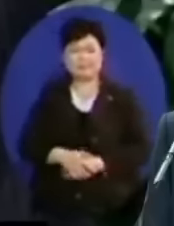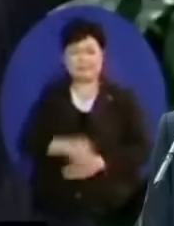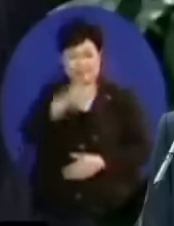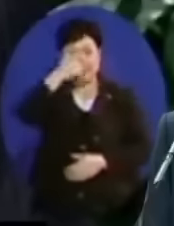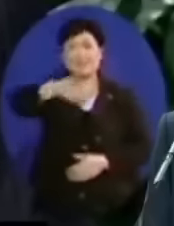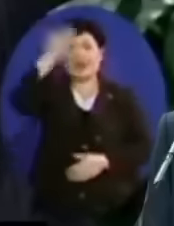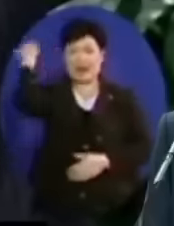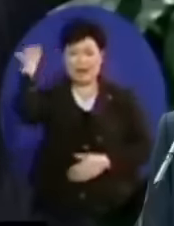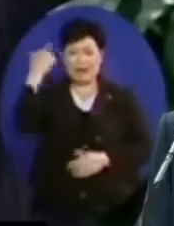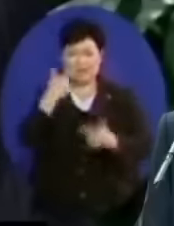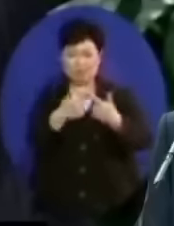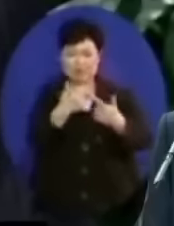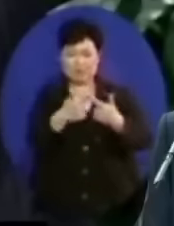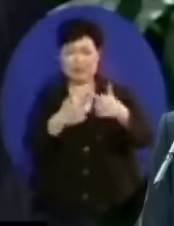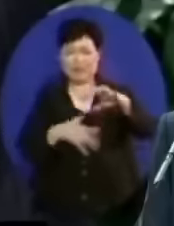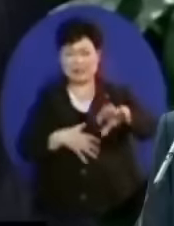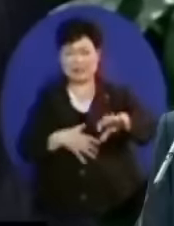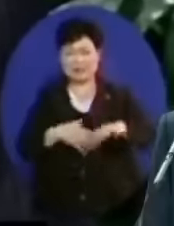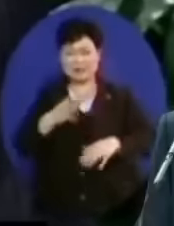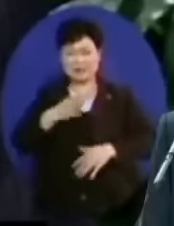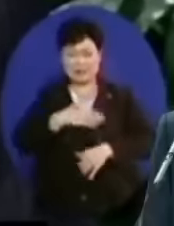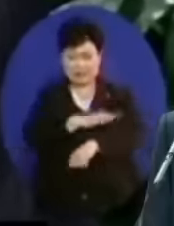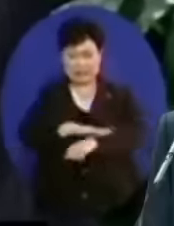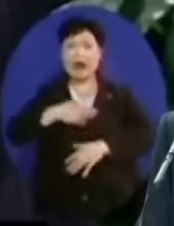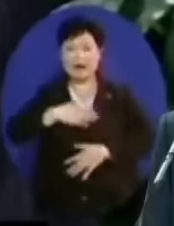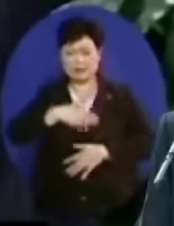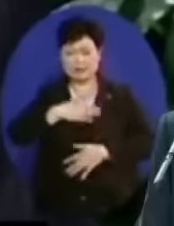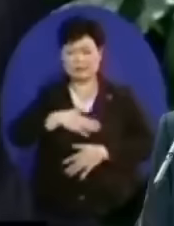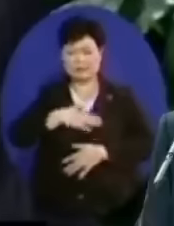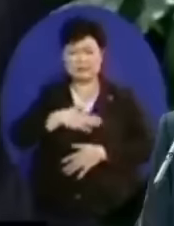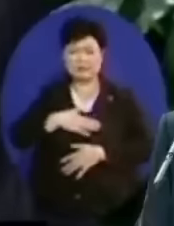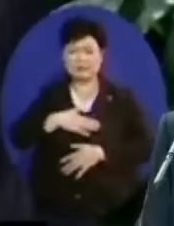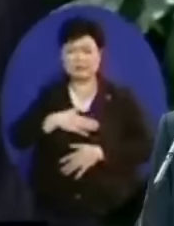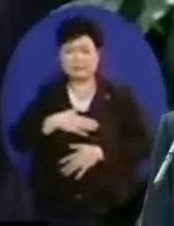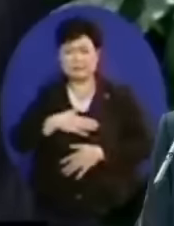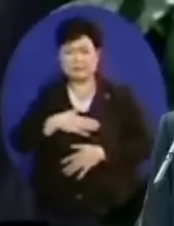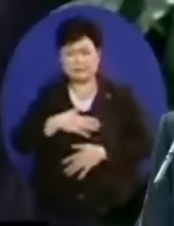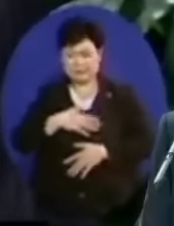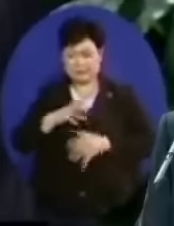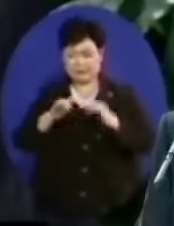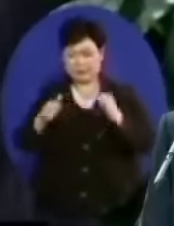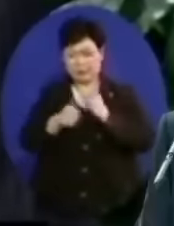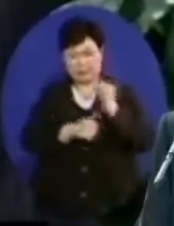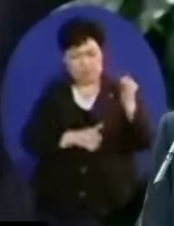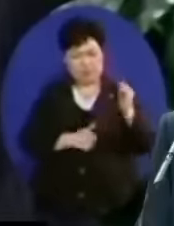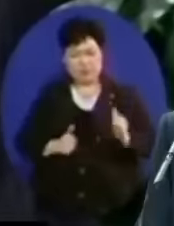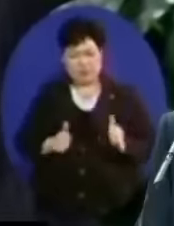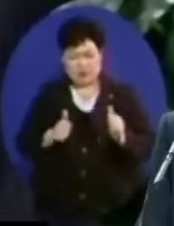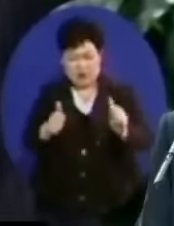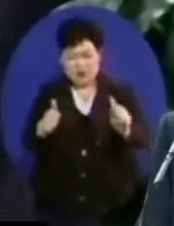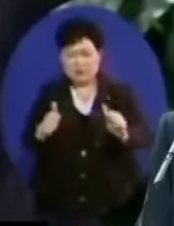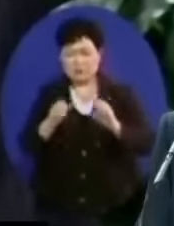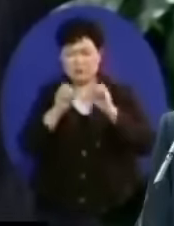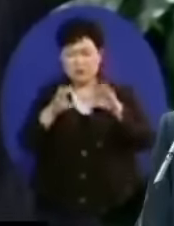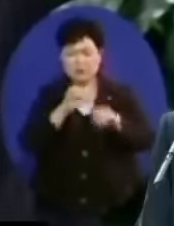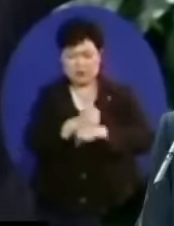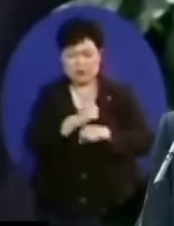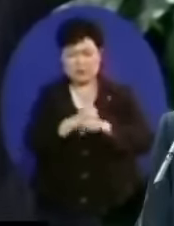옛날에 부산에서 제가 잘 아시는 분을 그 부인이 열심으로 전도해서